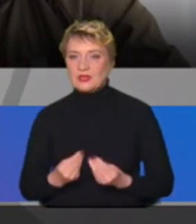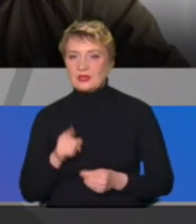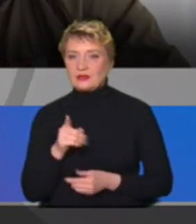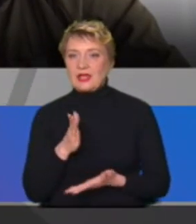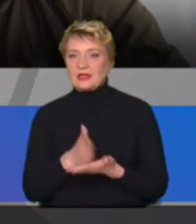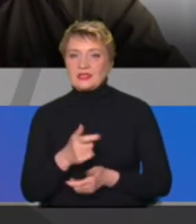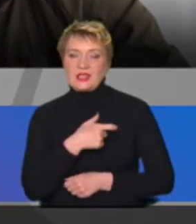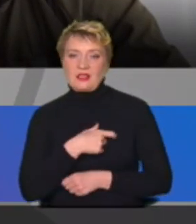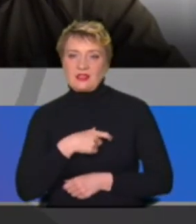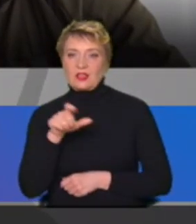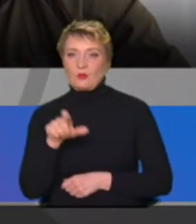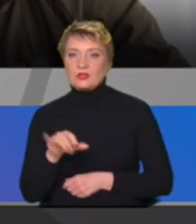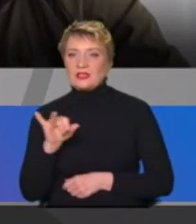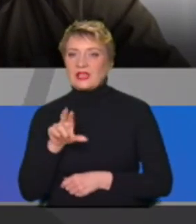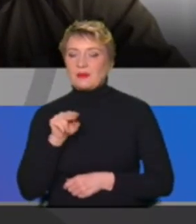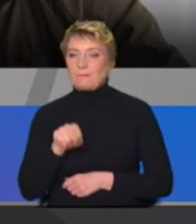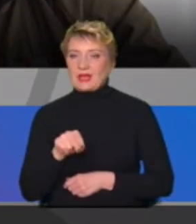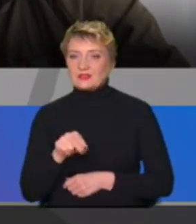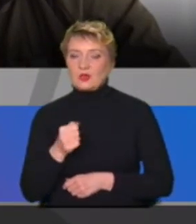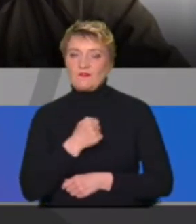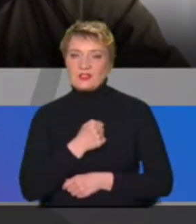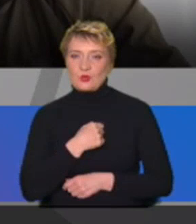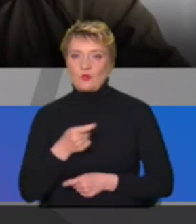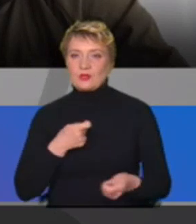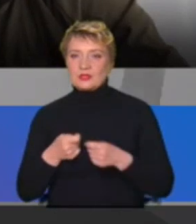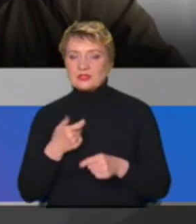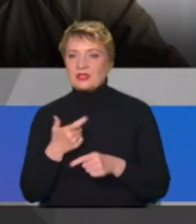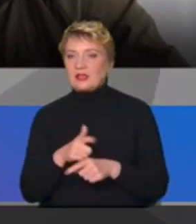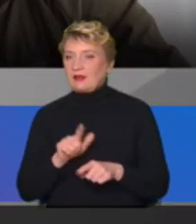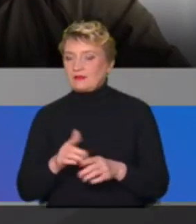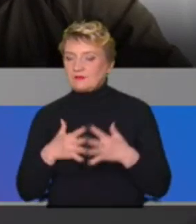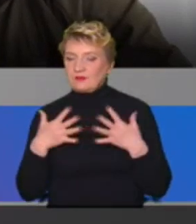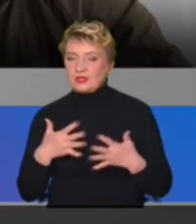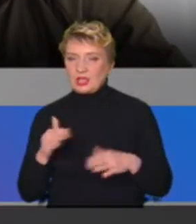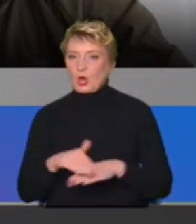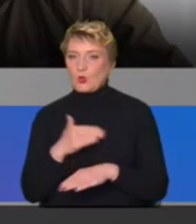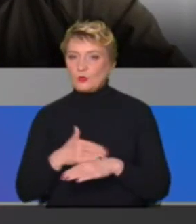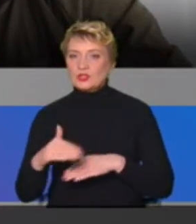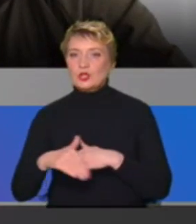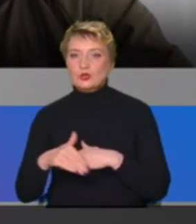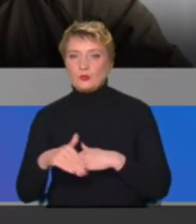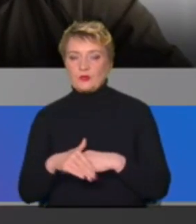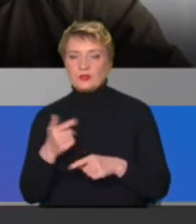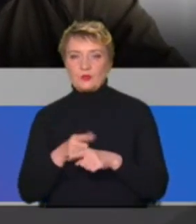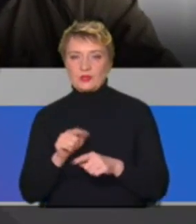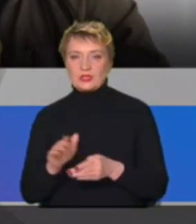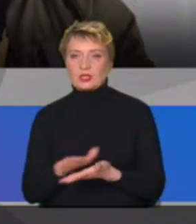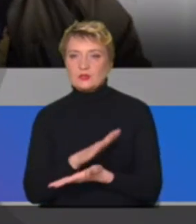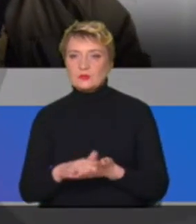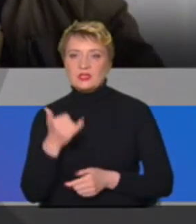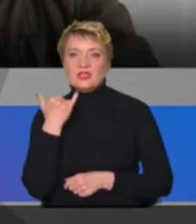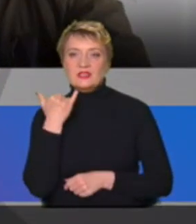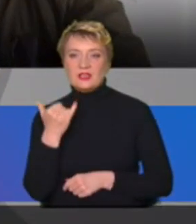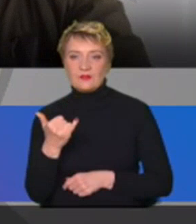депутатом Ільпінської міської ради і військова. Вона велика умничка і зараз допомагає нам по цьому розмінуванню. Телефон, звичайно, в